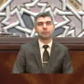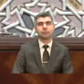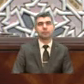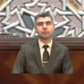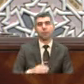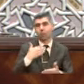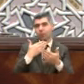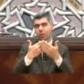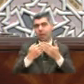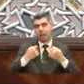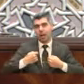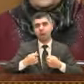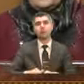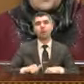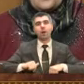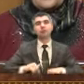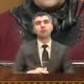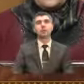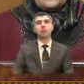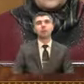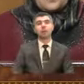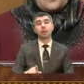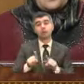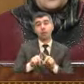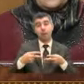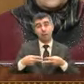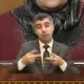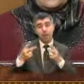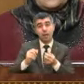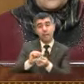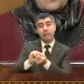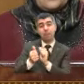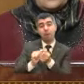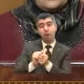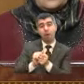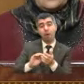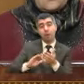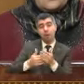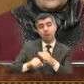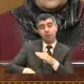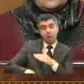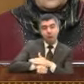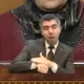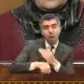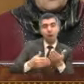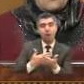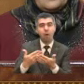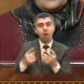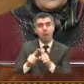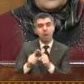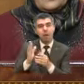شكرا سيد الرئيس. سيد الوزير المحترم، حول ظاهرة شغب الملاعب الرياضية وما تؤدي به من تخريب في الممتلكات